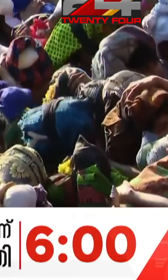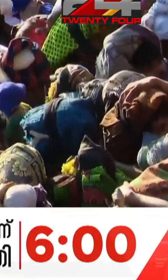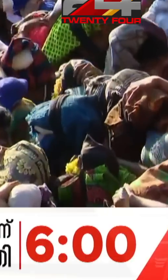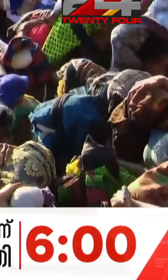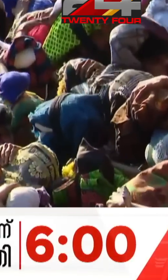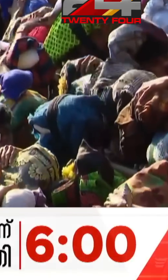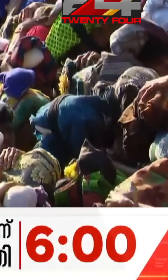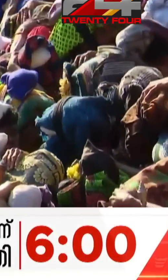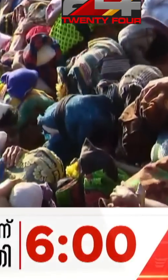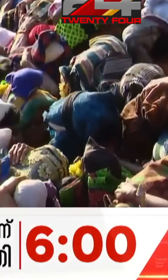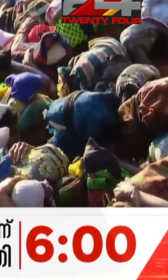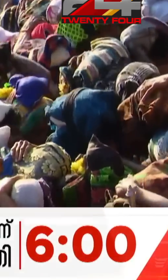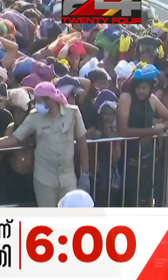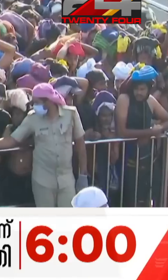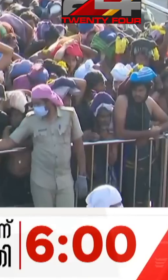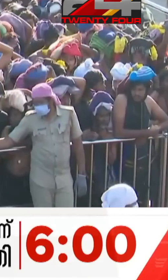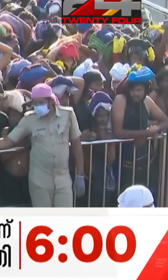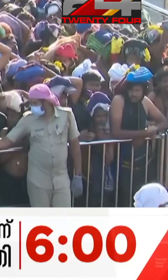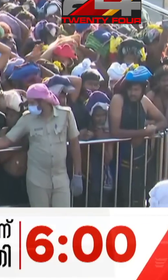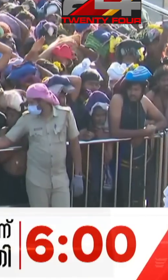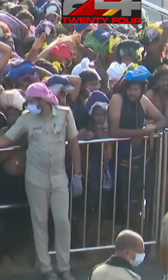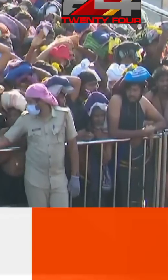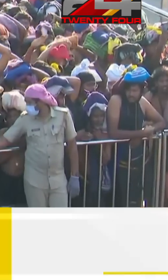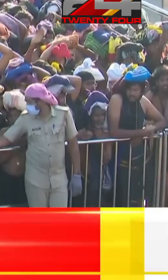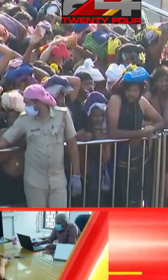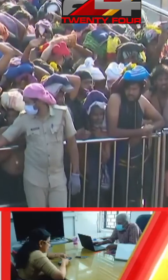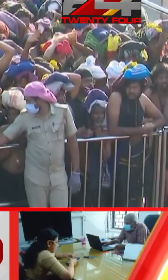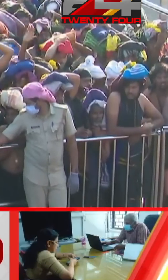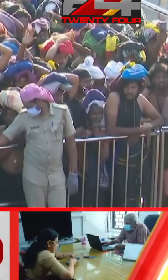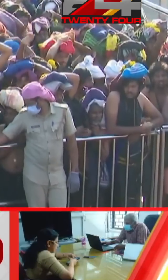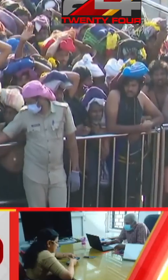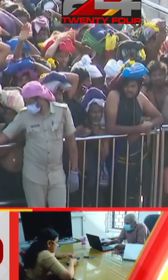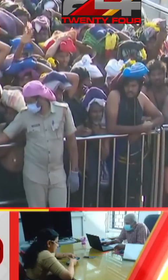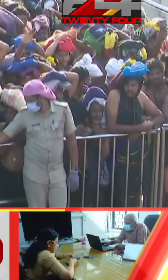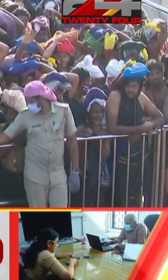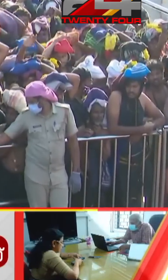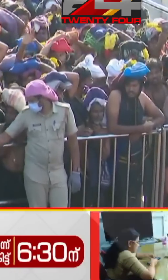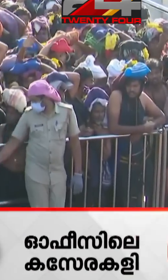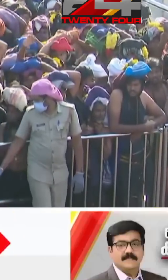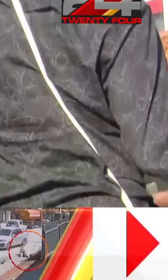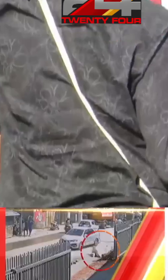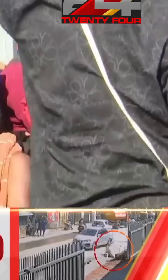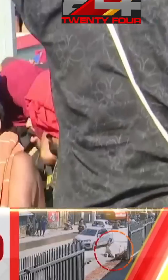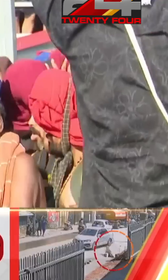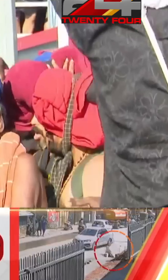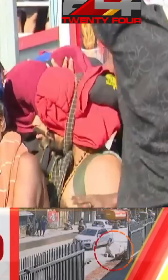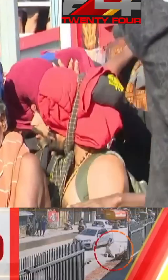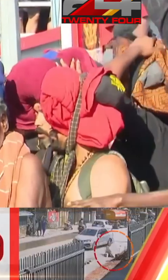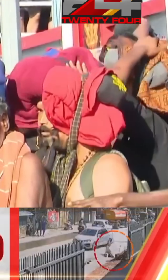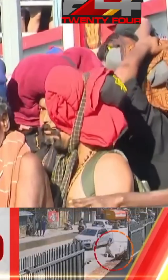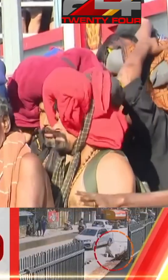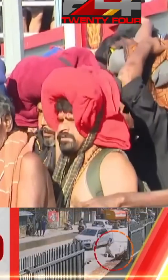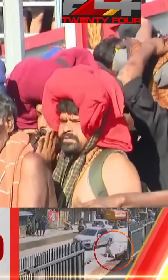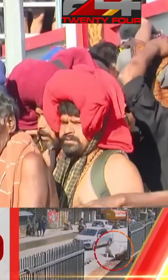11-ന് ഹരിവരാസനം പാടി നടയടയ്ക്കും. പിന്നീട് തുറക്കുക 30-ന് മണ്ഡല മകരവിളക്ക് മഹോത്സവത്തിനായി. ശബരിമല നട ഇന്നടയ്ക്കുമെന്ന